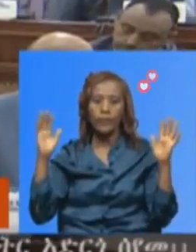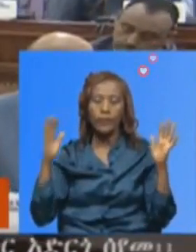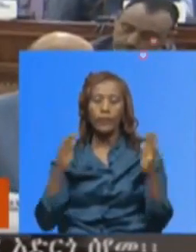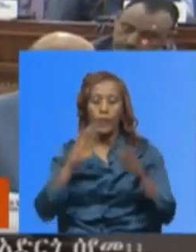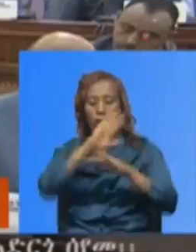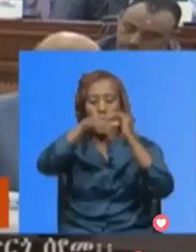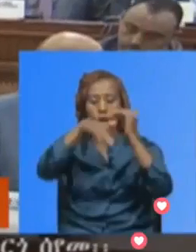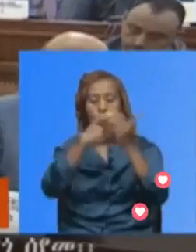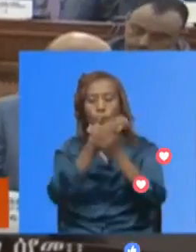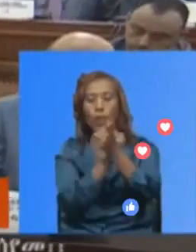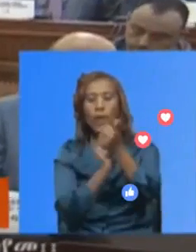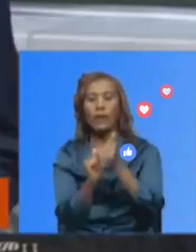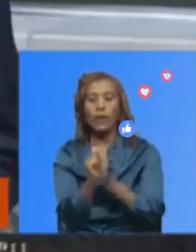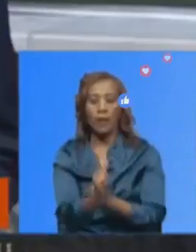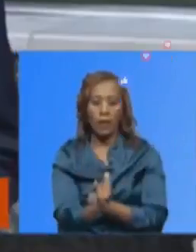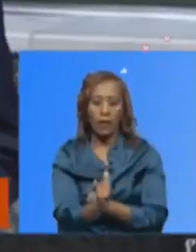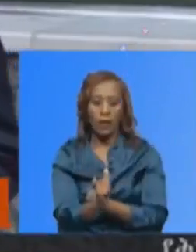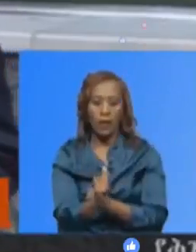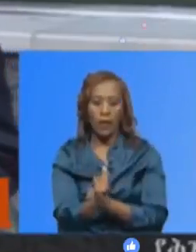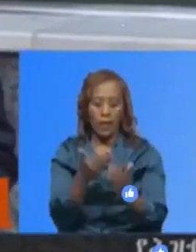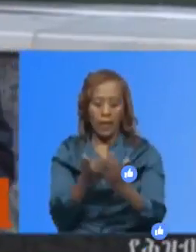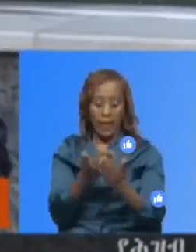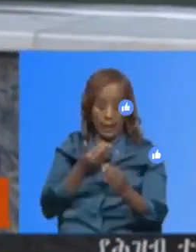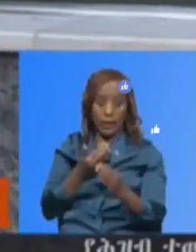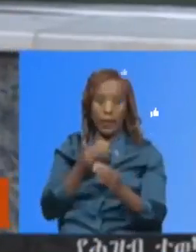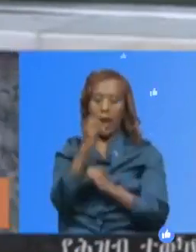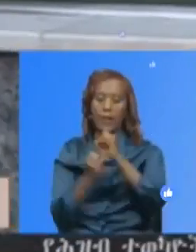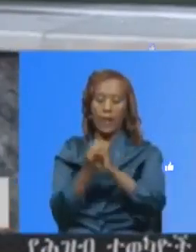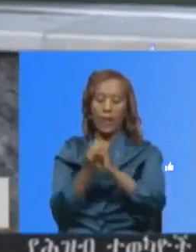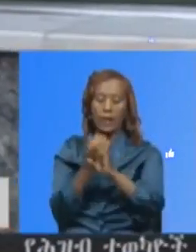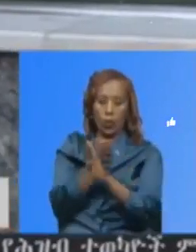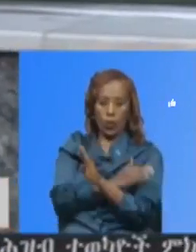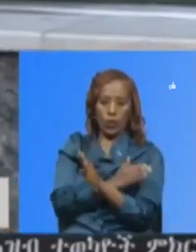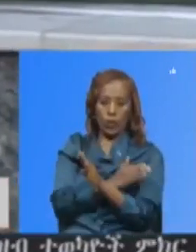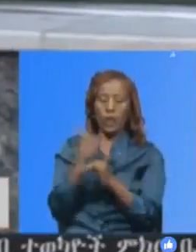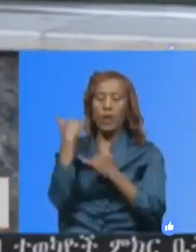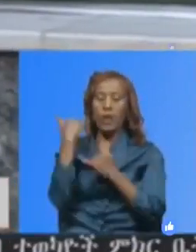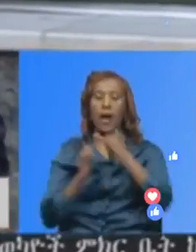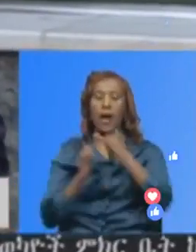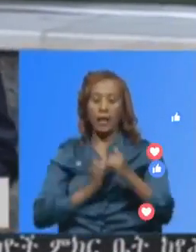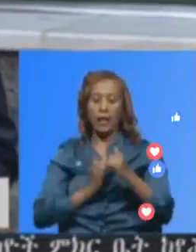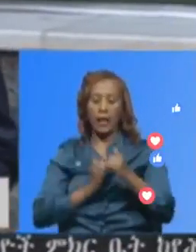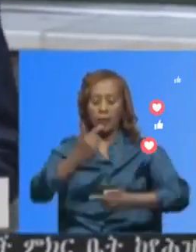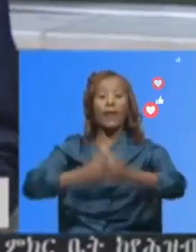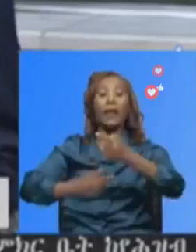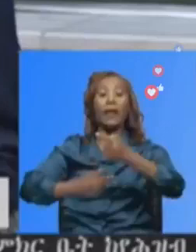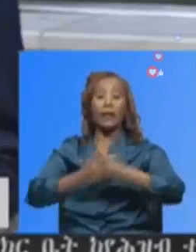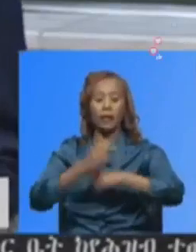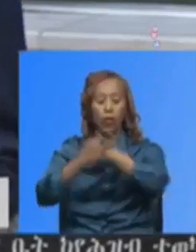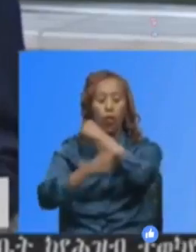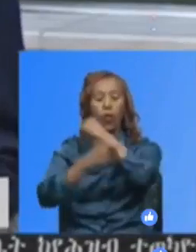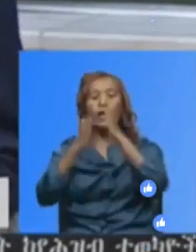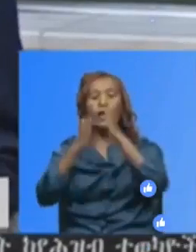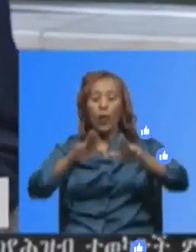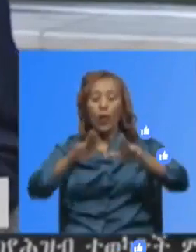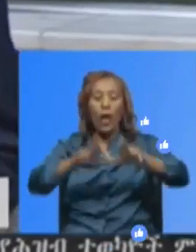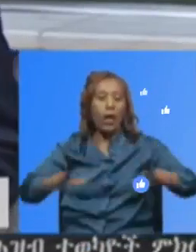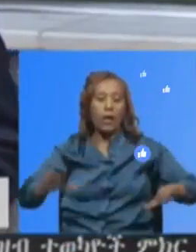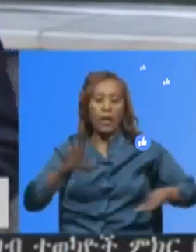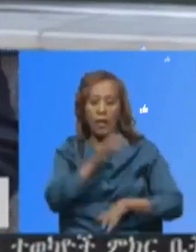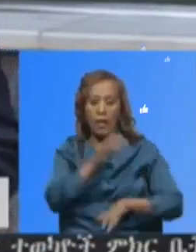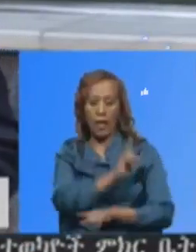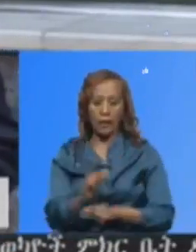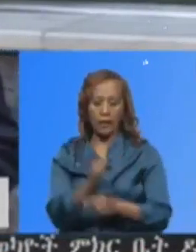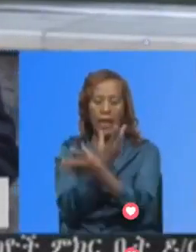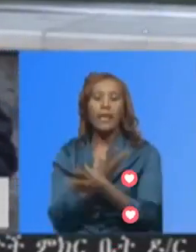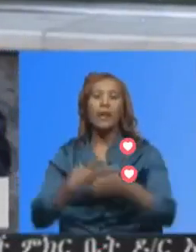ከሁሉ አስቀድሜ ከቅርብ ዓመታት ወዲህ በአገራችን ለተከሰተው ፖለቲካዊ አለመረጋጋት